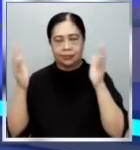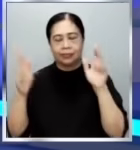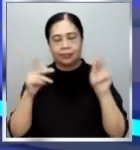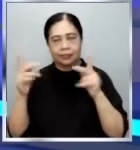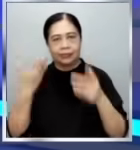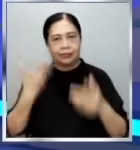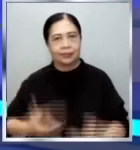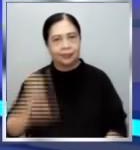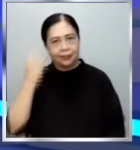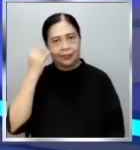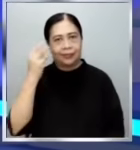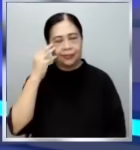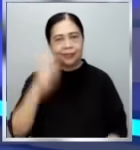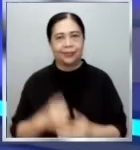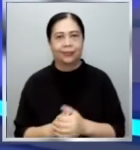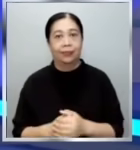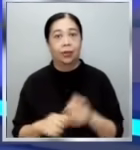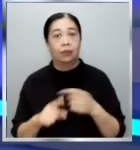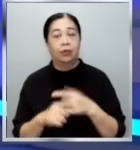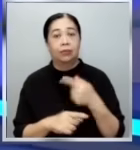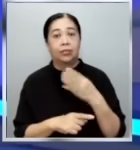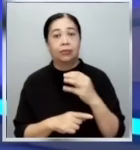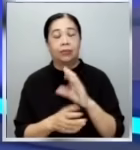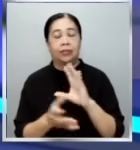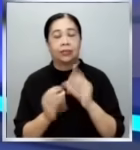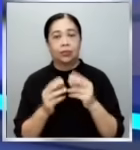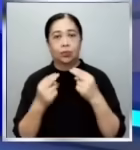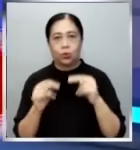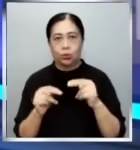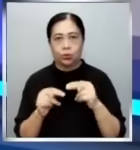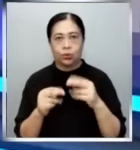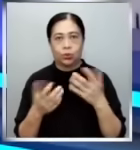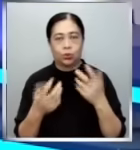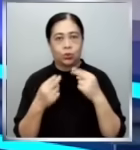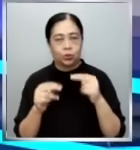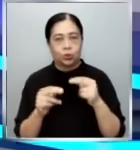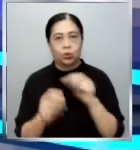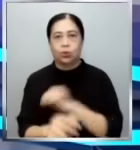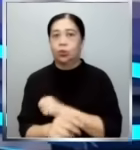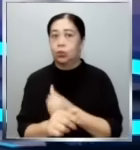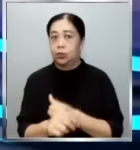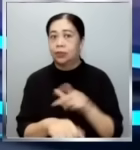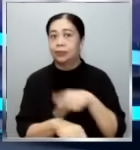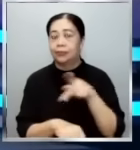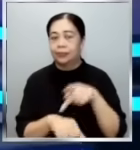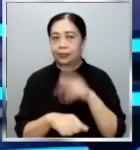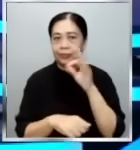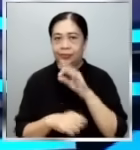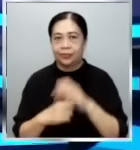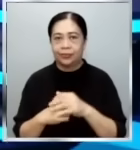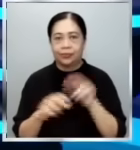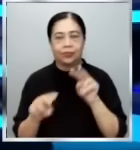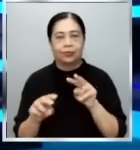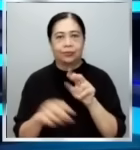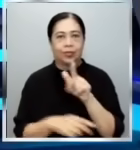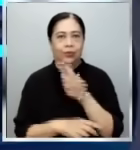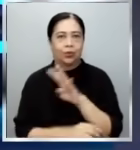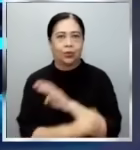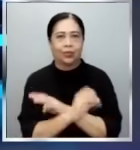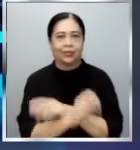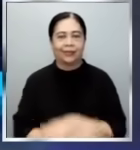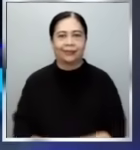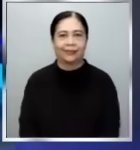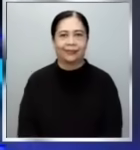Ian mayina mula sa GMA integrated news ang news authority ng pilipino nakatutok kami 24